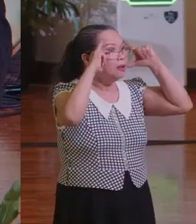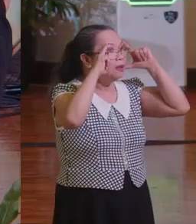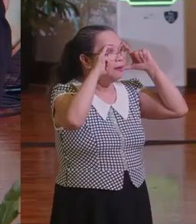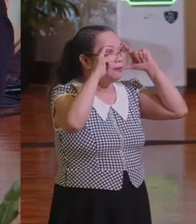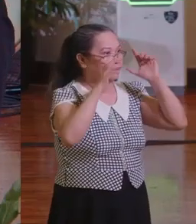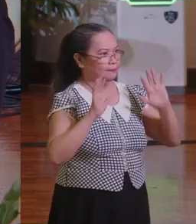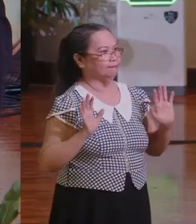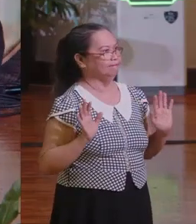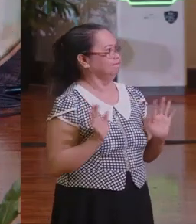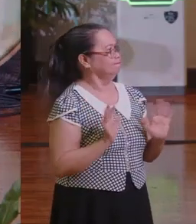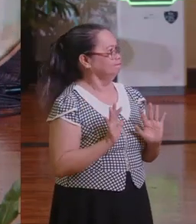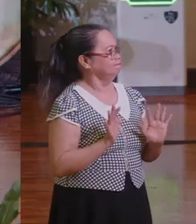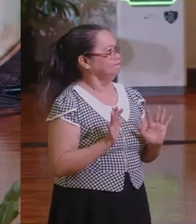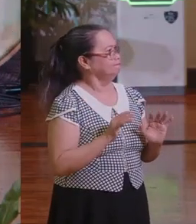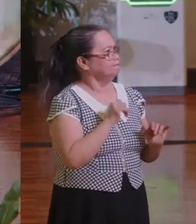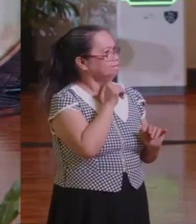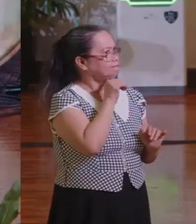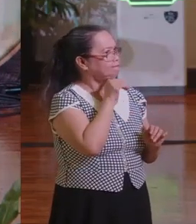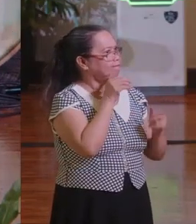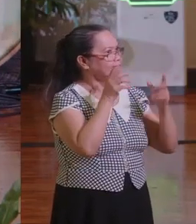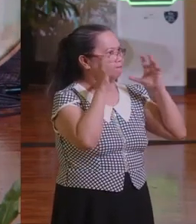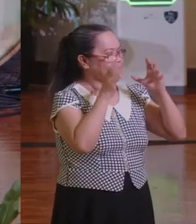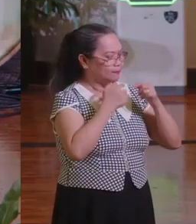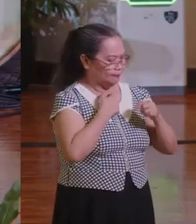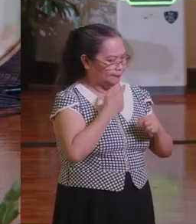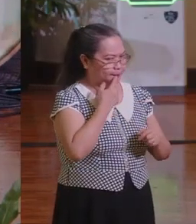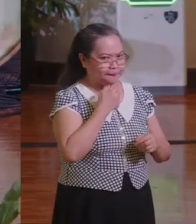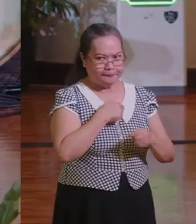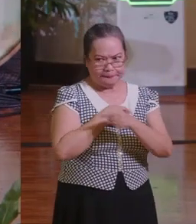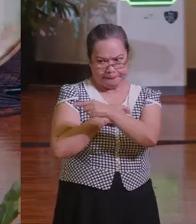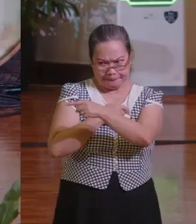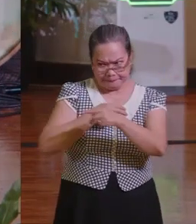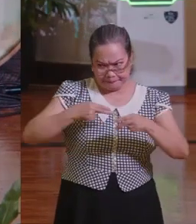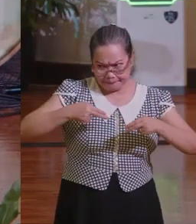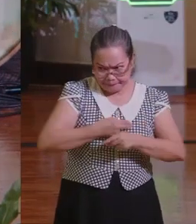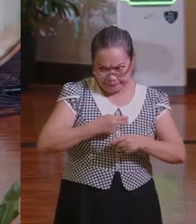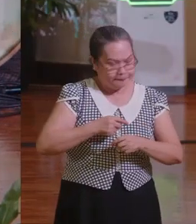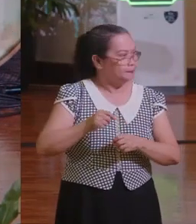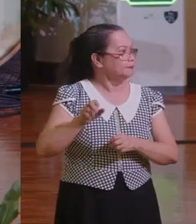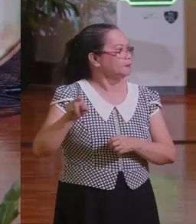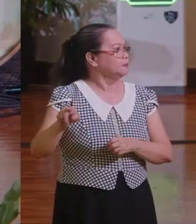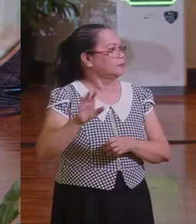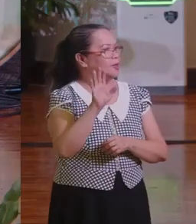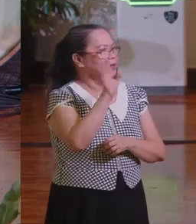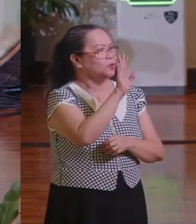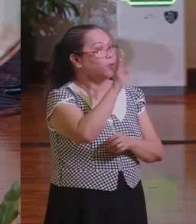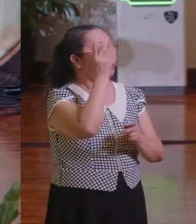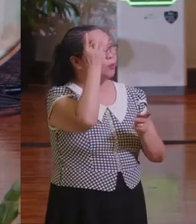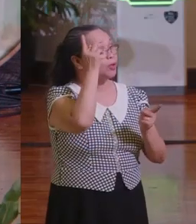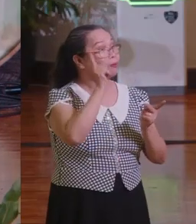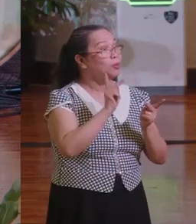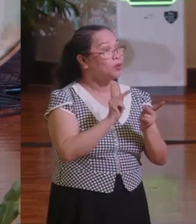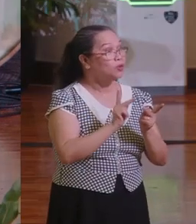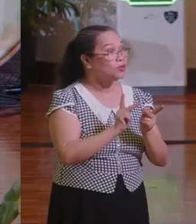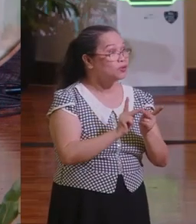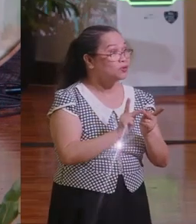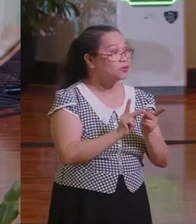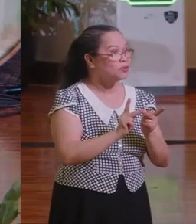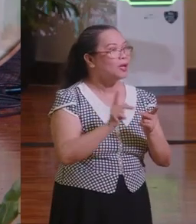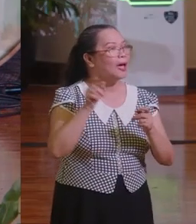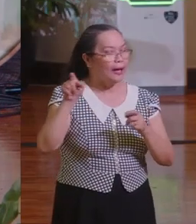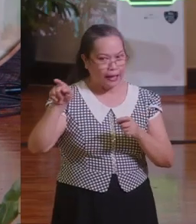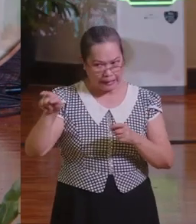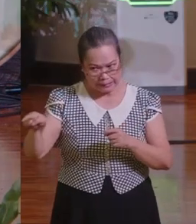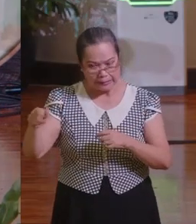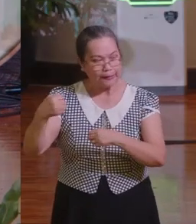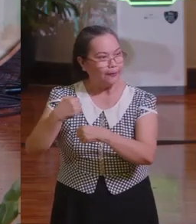no? Hindi upang pasamain ang kanilang loob. Ang objective po ay sila ay